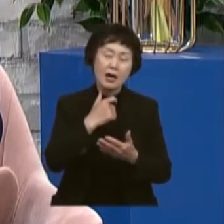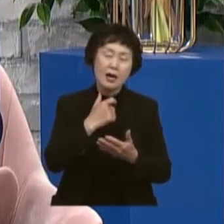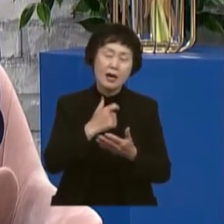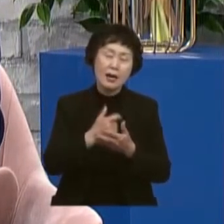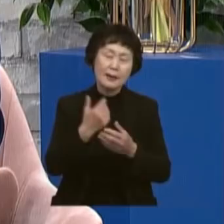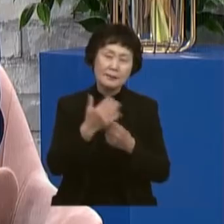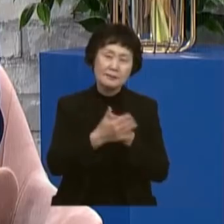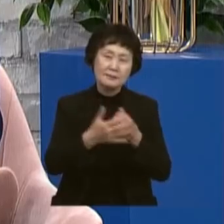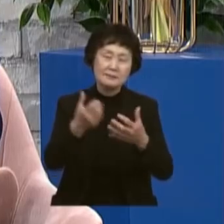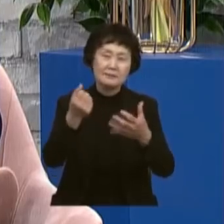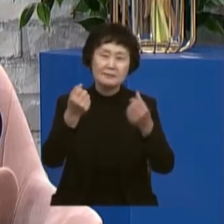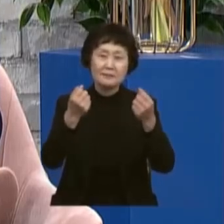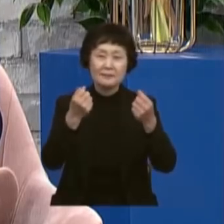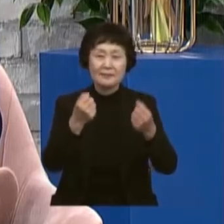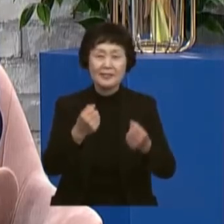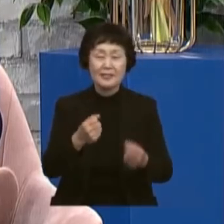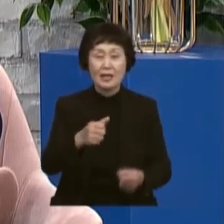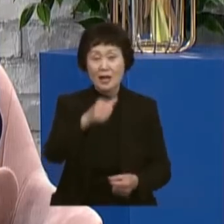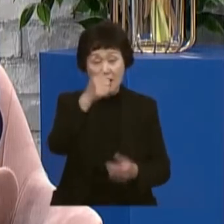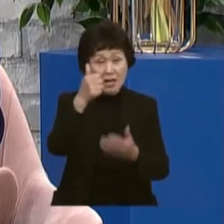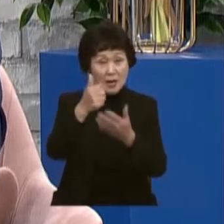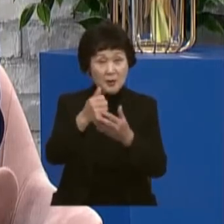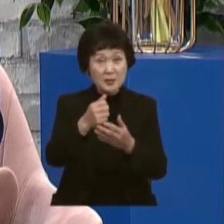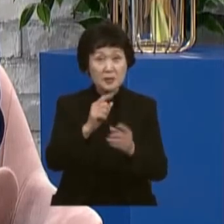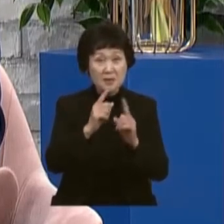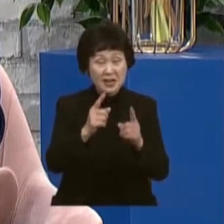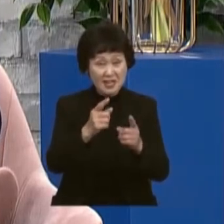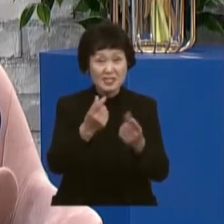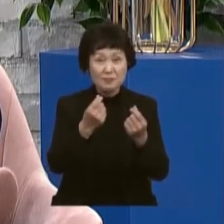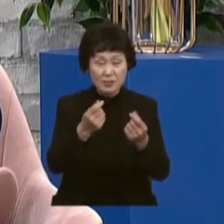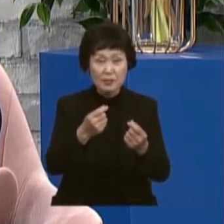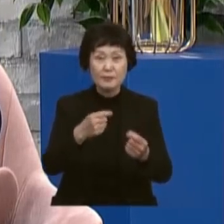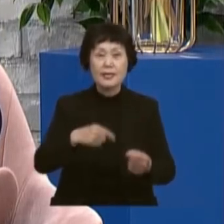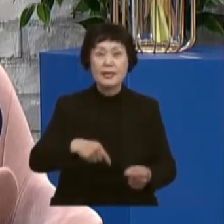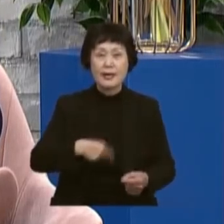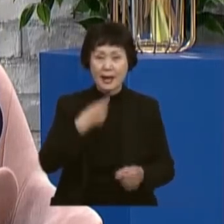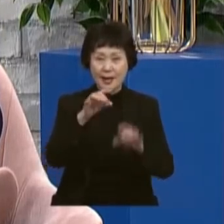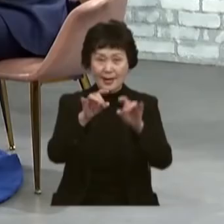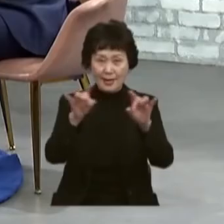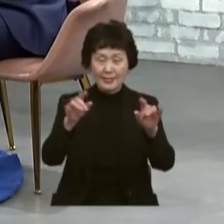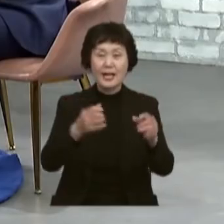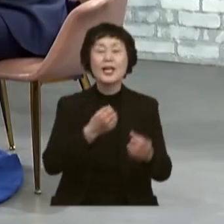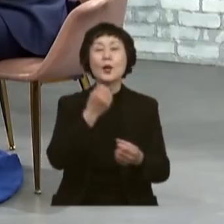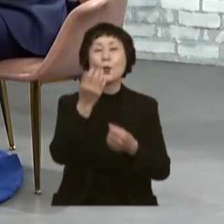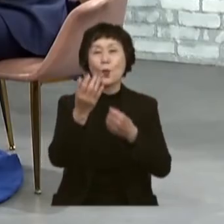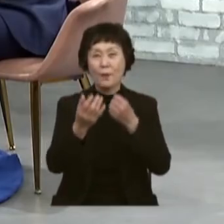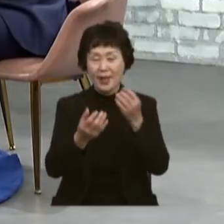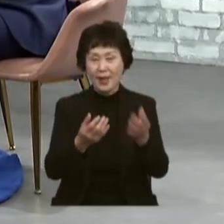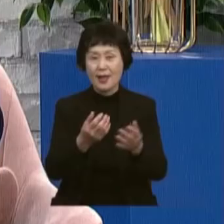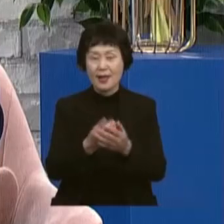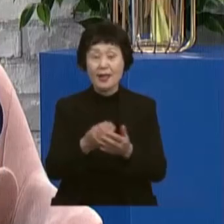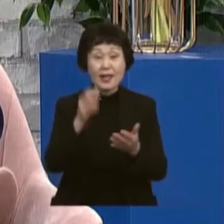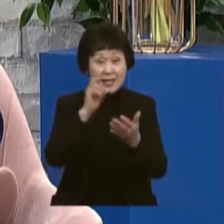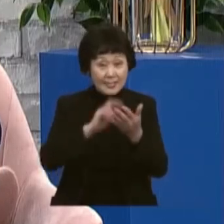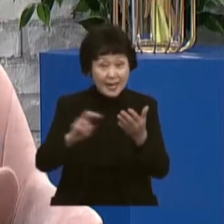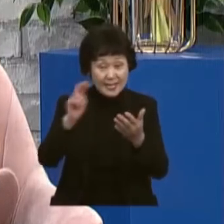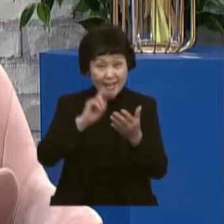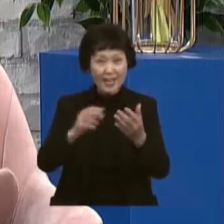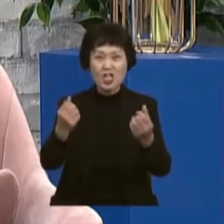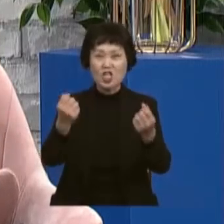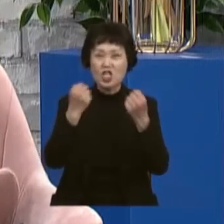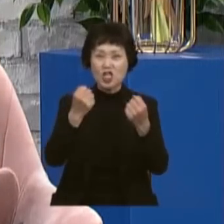목사님 말, 아니 장로님 말씀이 맞아요. 이게 다 나의 고백이 되더라고요. 그럼. 찬양은 정말 그런 힘이 있는 것 같아요. 자,